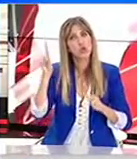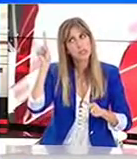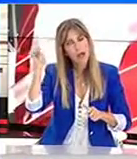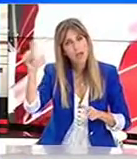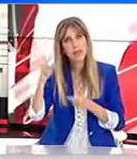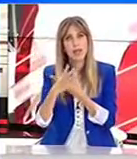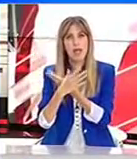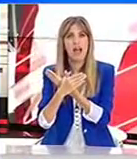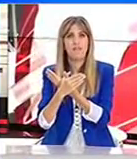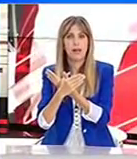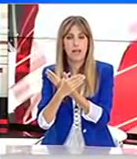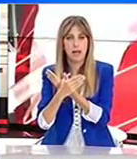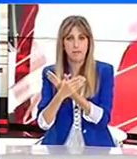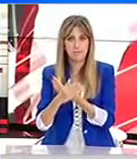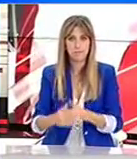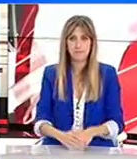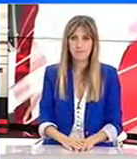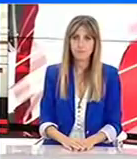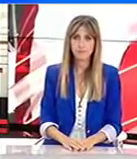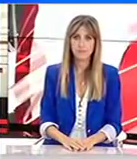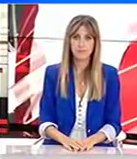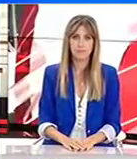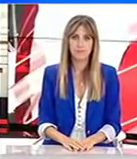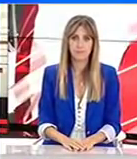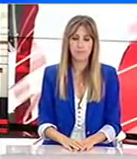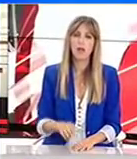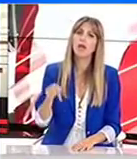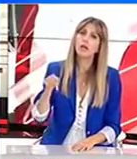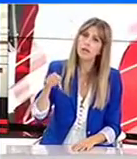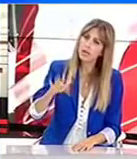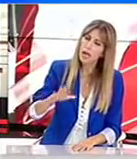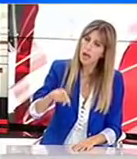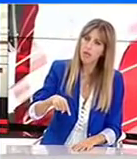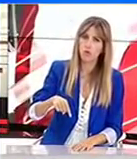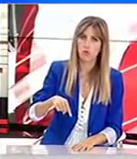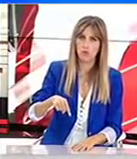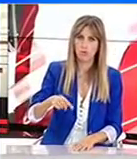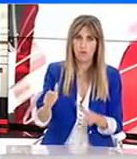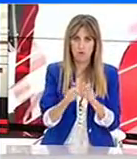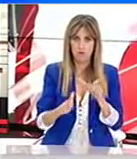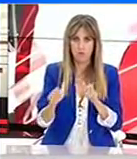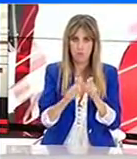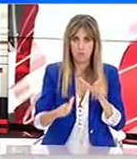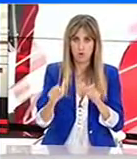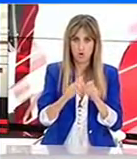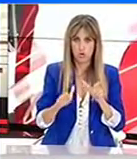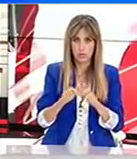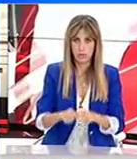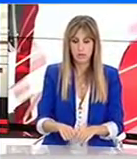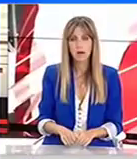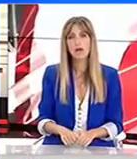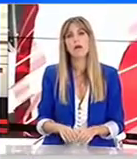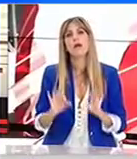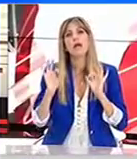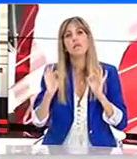πέρα έχουν ακουστεί πολλά. Τα πολλά από αυτά δεν έχουν καμία σχέση με την